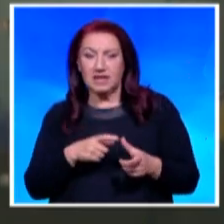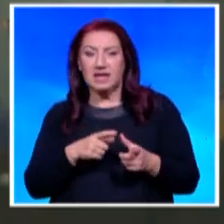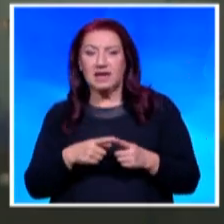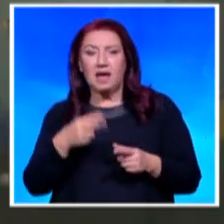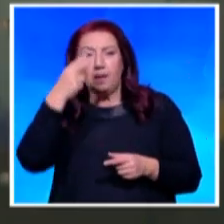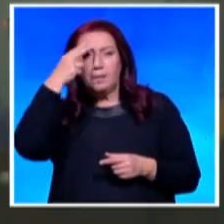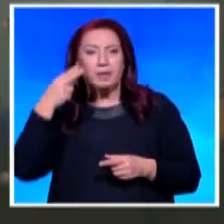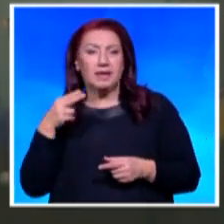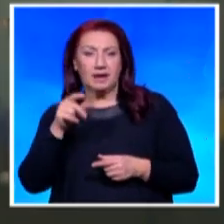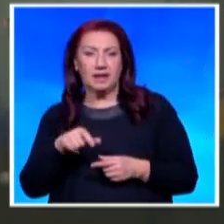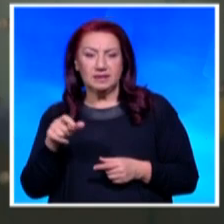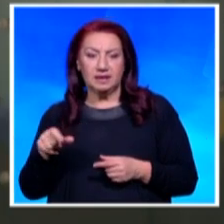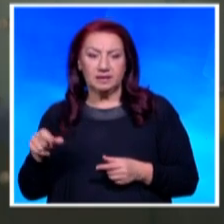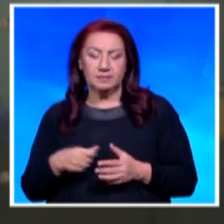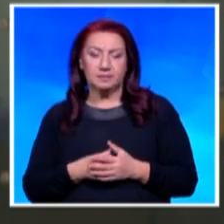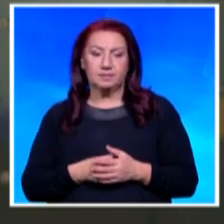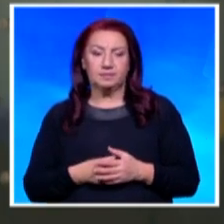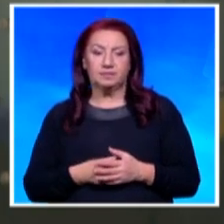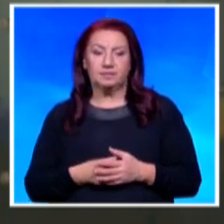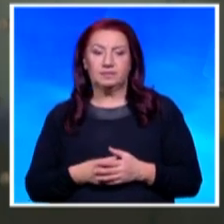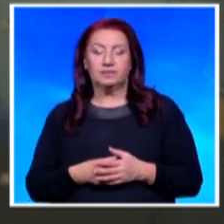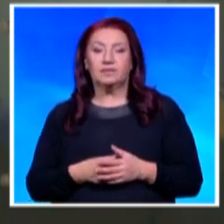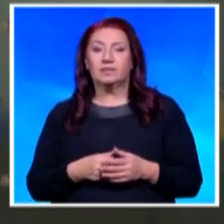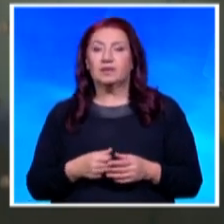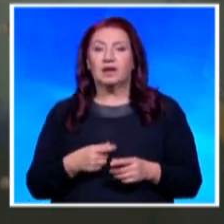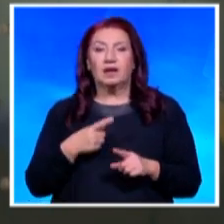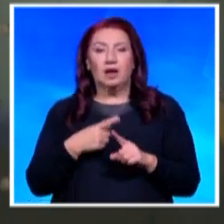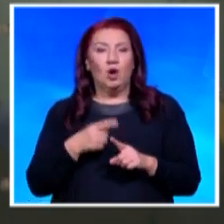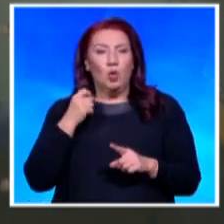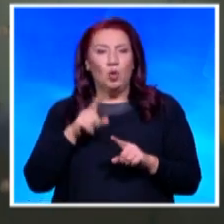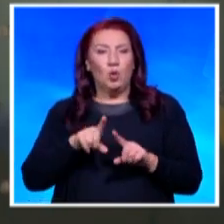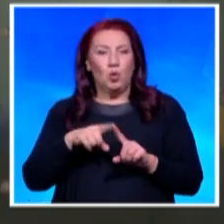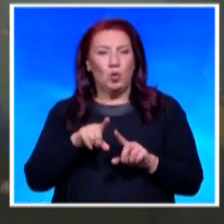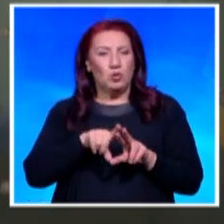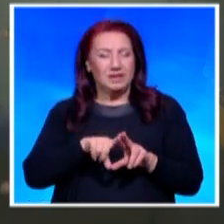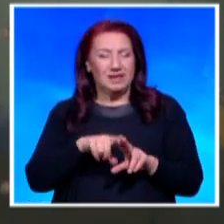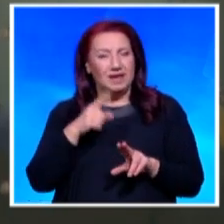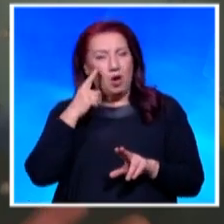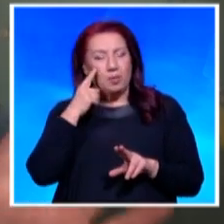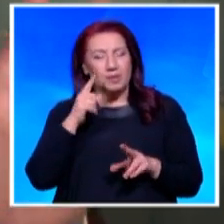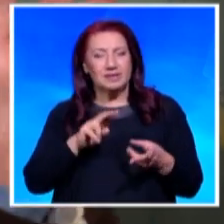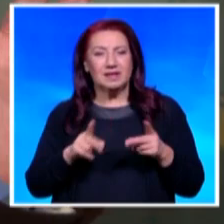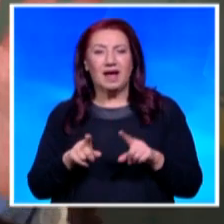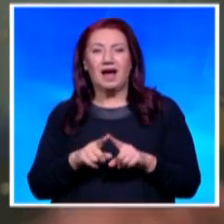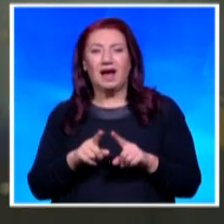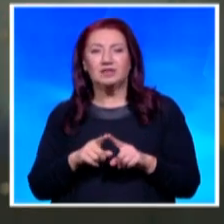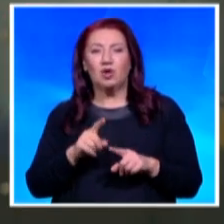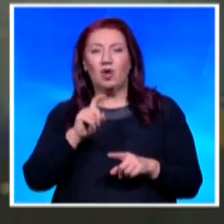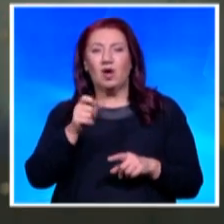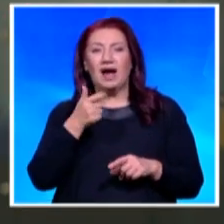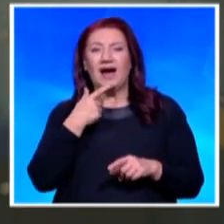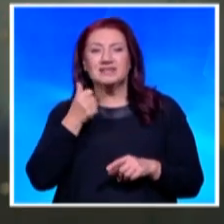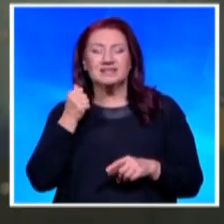опитват да превърнат Баб ел-Мандаб в морския вариант на Газа. Тоест Газа, това са